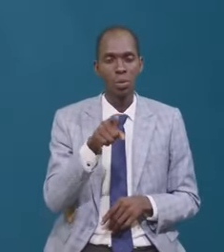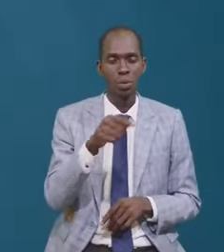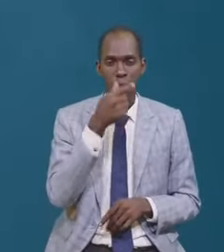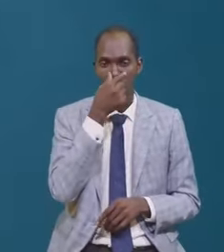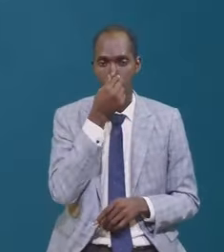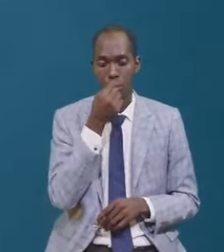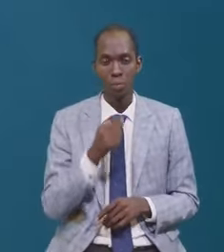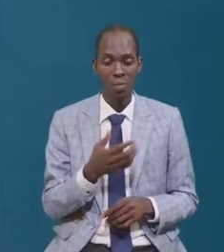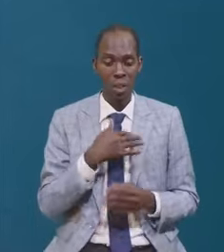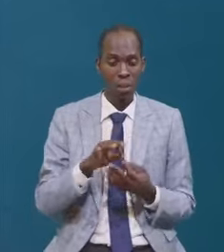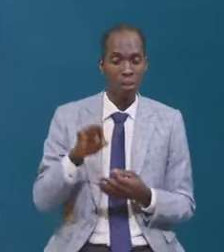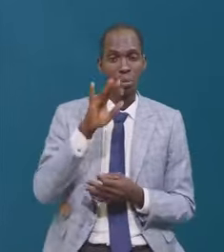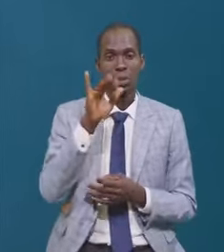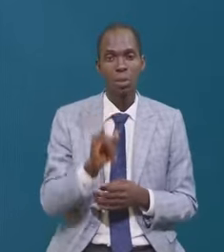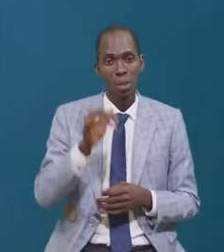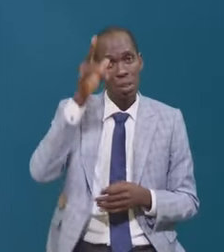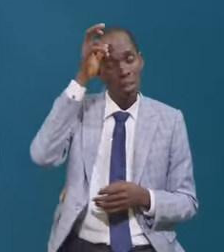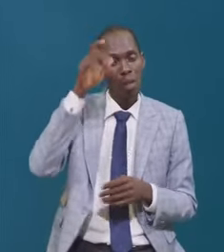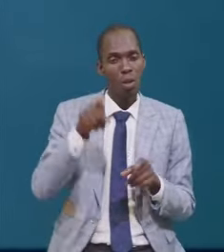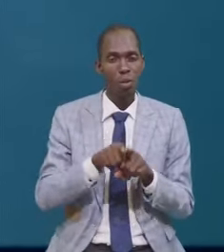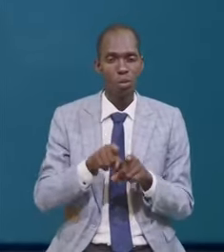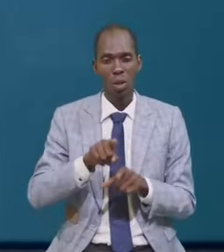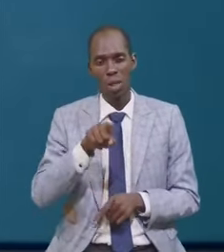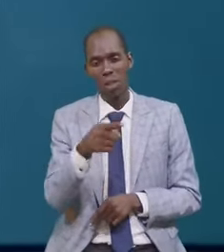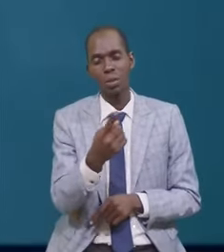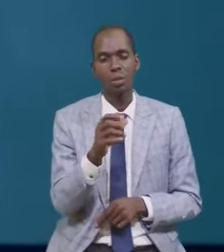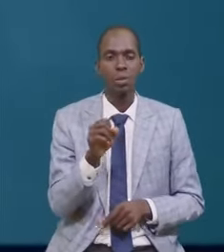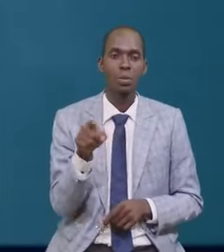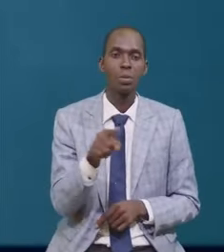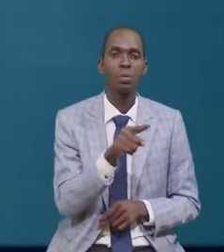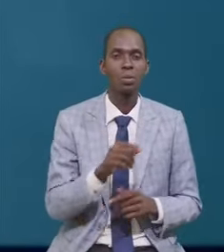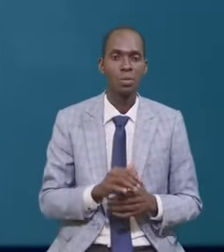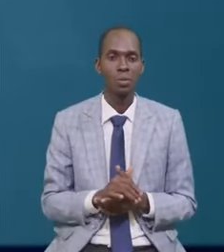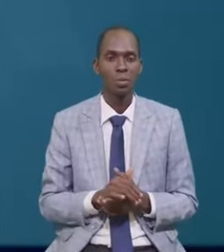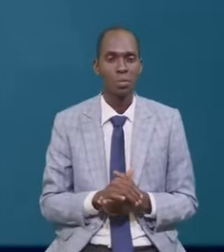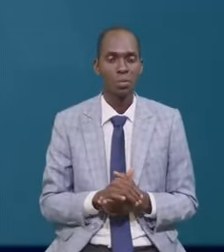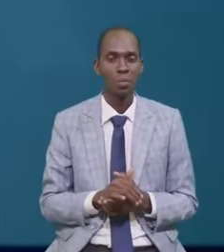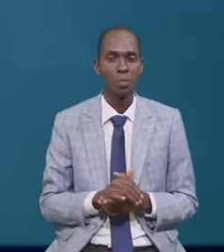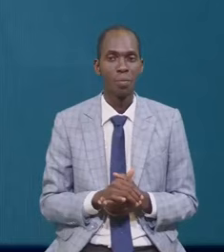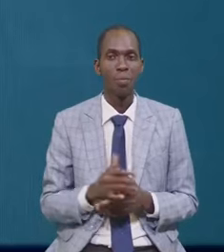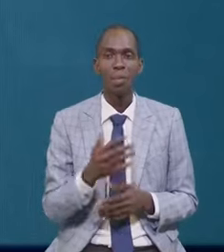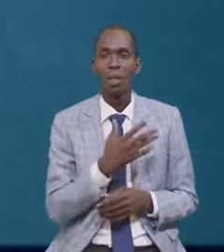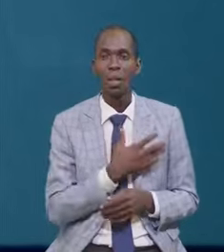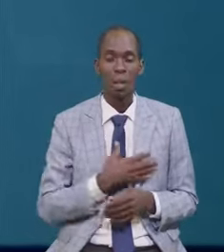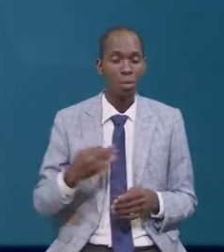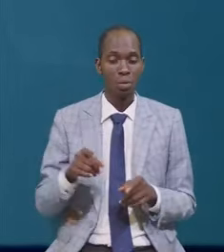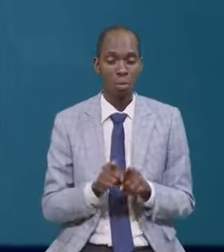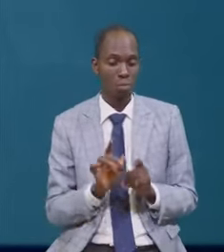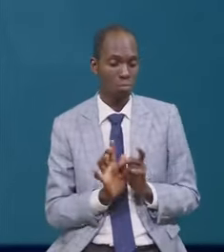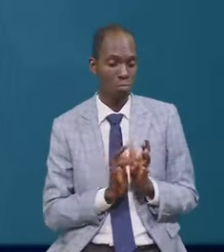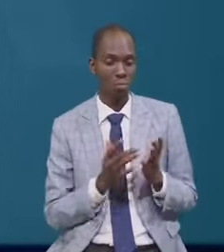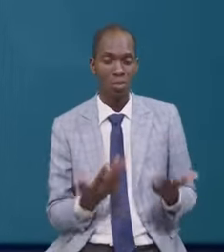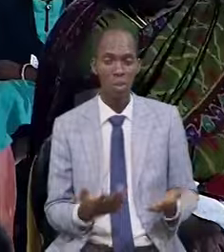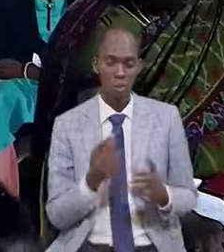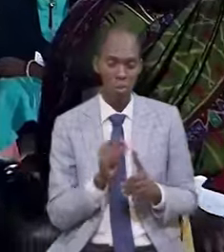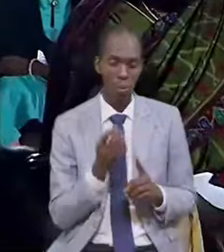మోపుతుంటాయి. స్పిరిచువల్లీ సాతన్ అక్యూజెస్ యు, ఆధ్యాత్మికంగా సాతాను నేరం మోపుతుంటాడు. అండ్ బిబ్లికల్లీ ది వర్డ్ ఆఫ్